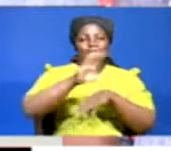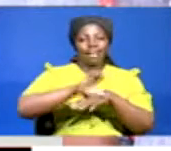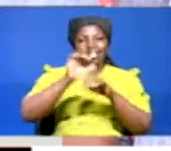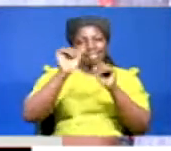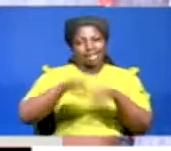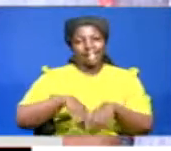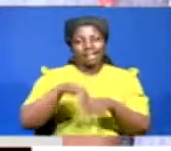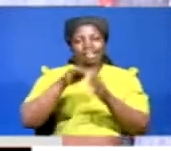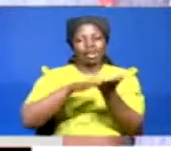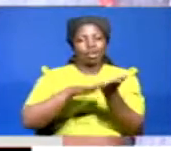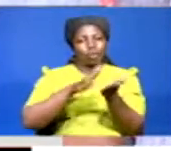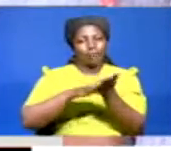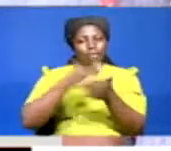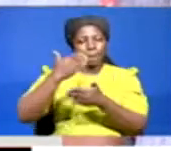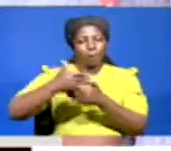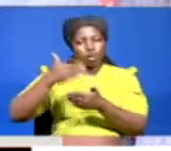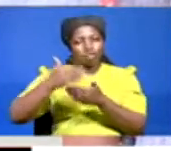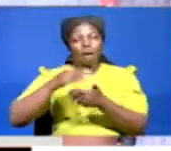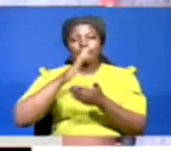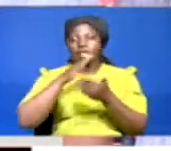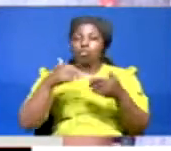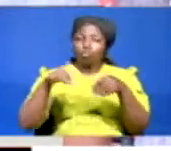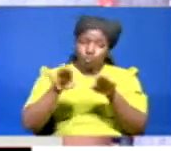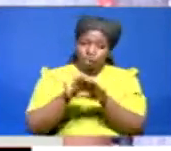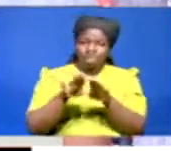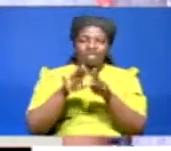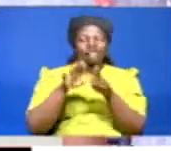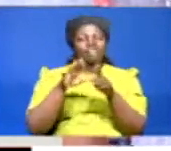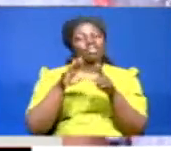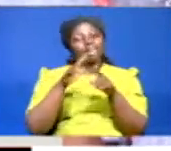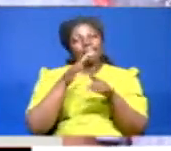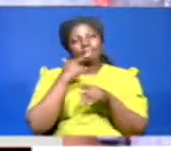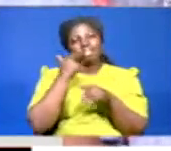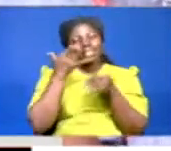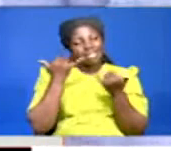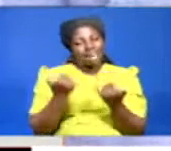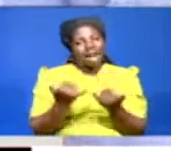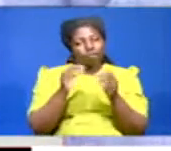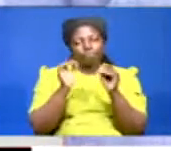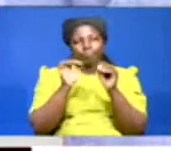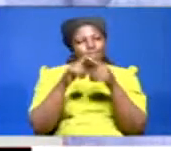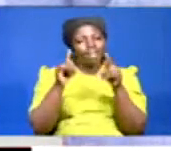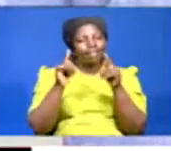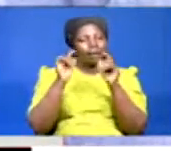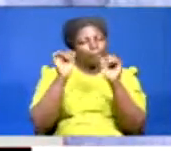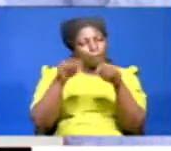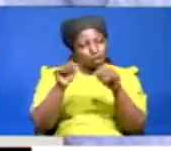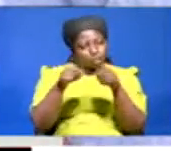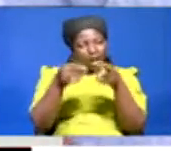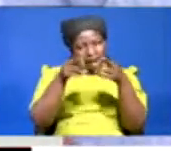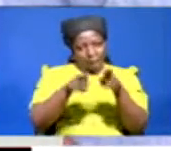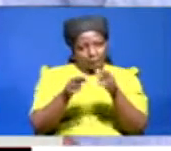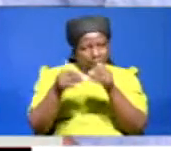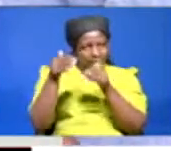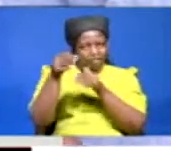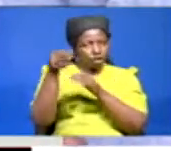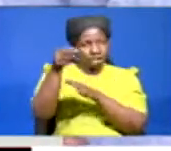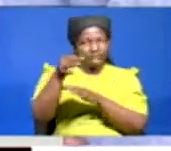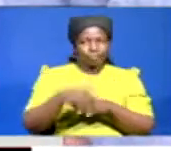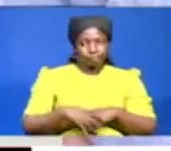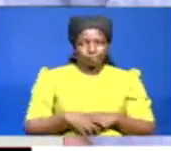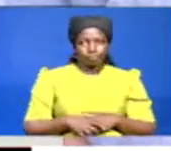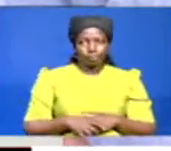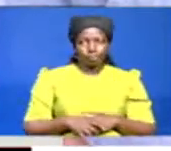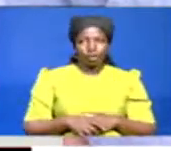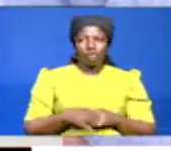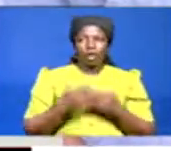leo, lakini uenda ikiwa itaendelea. Na mimi najua watu wa afya wako macho. Si wagonjwa peke yao kutoka Uganda, kuna watu wengi wanatoka